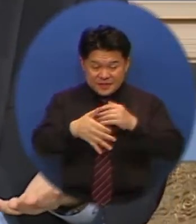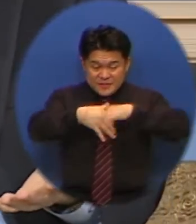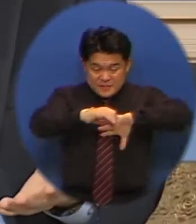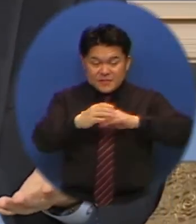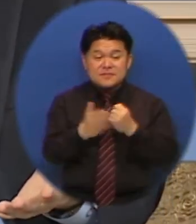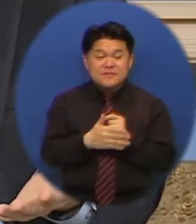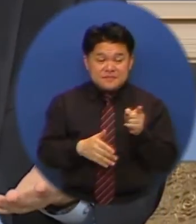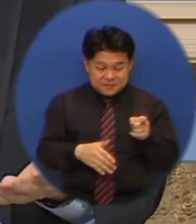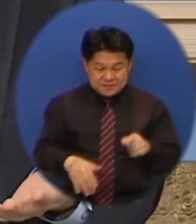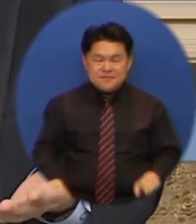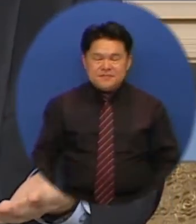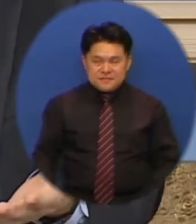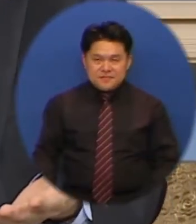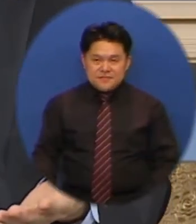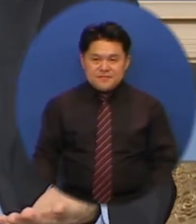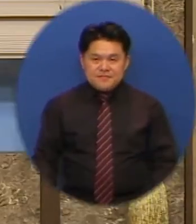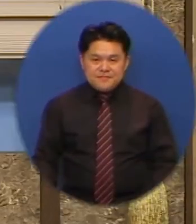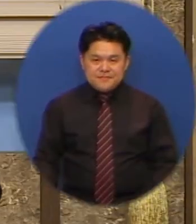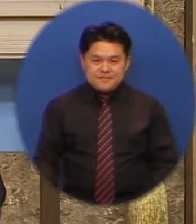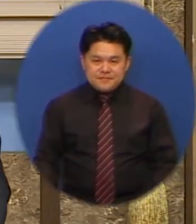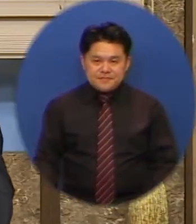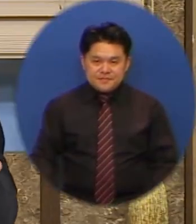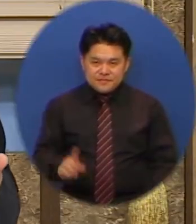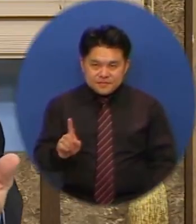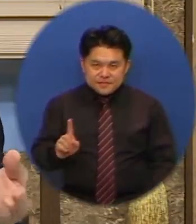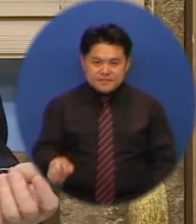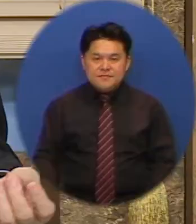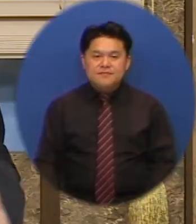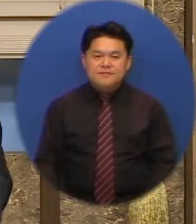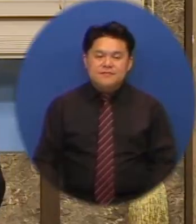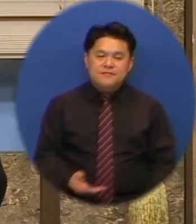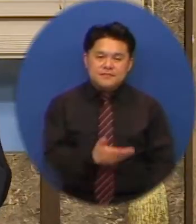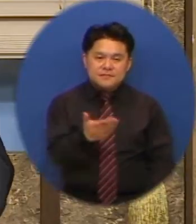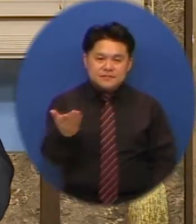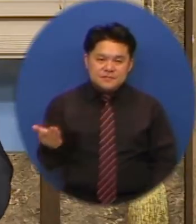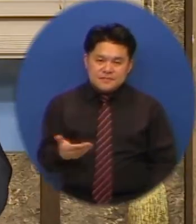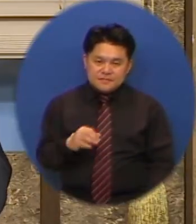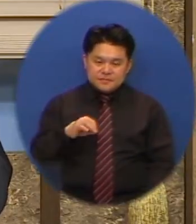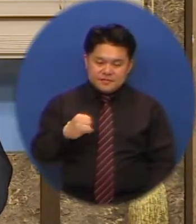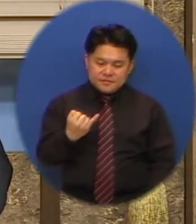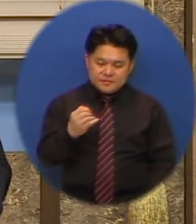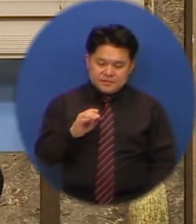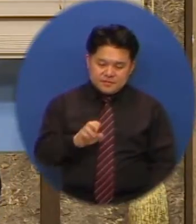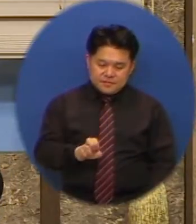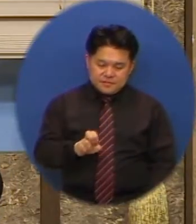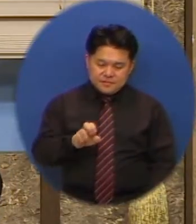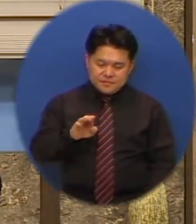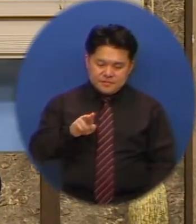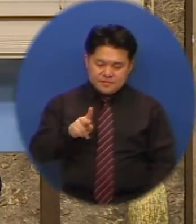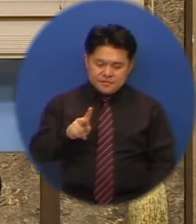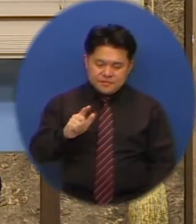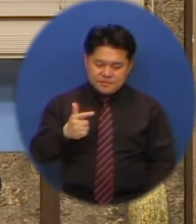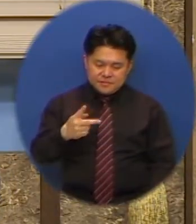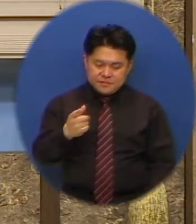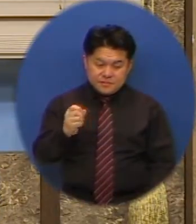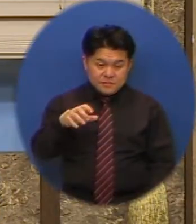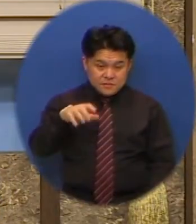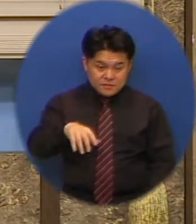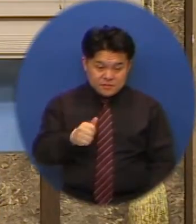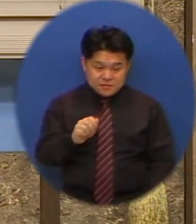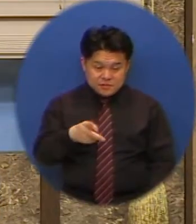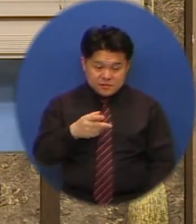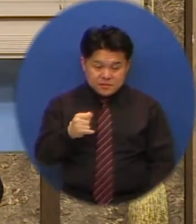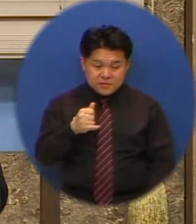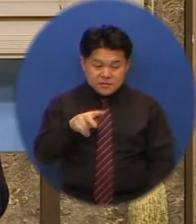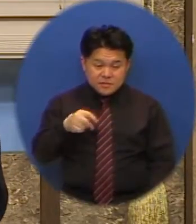일이 생긴다고 저는 봅니다. 네. 그래서 이제 이번에 읍면동 복지 허브화를 하면서 가장 중요한 미션 중에 하나가